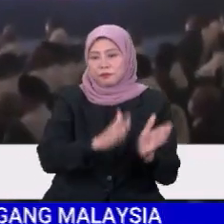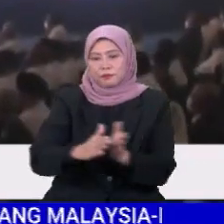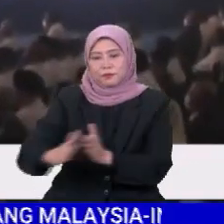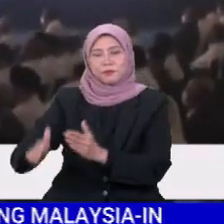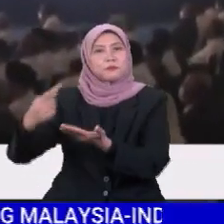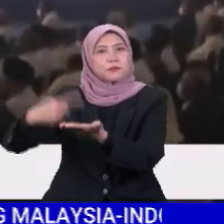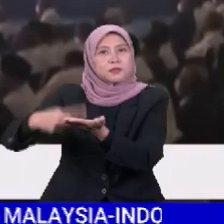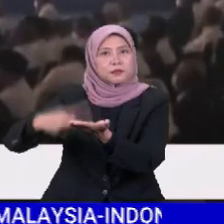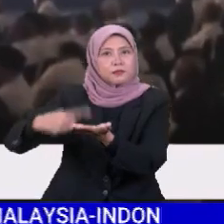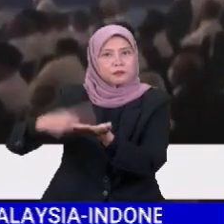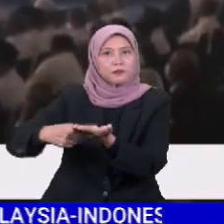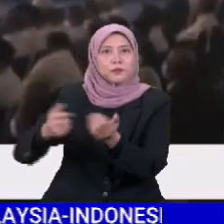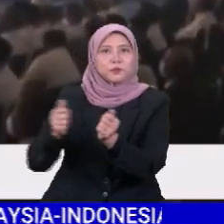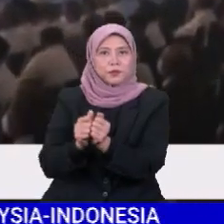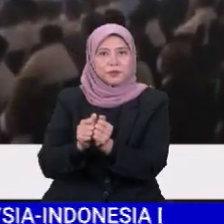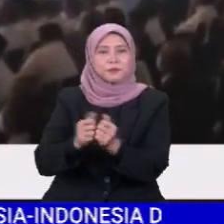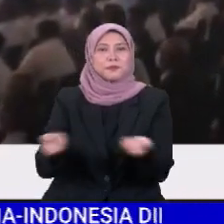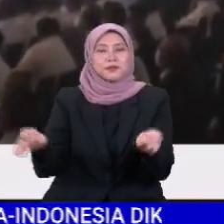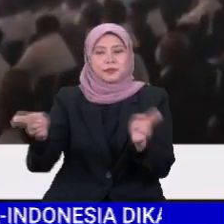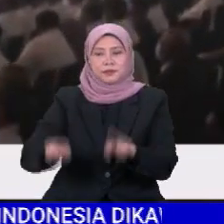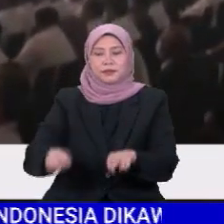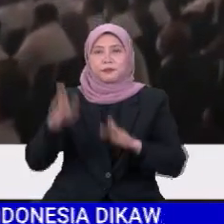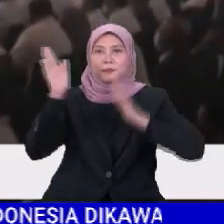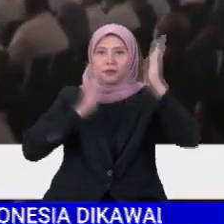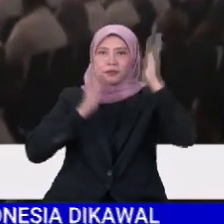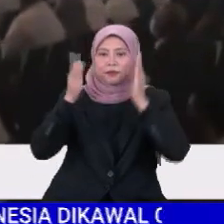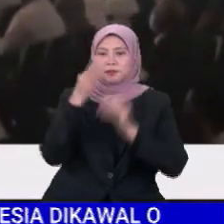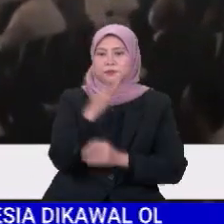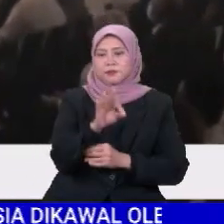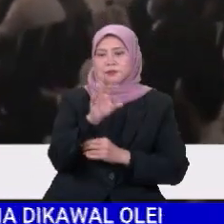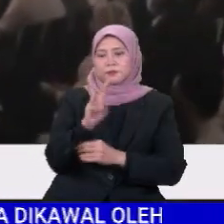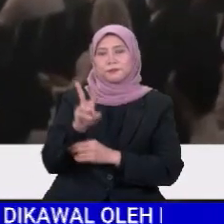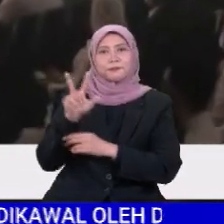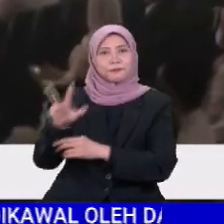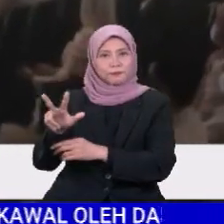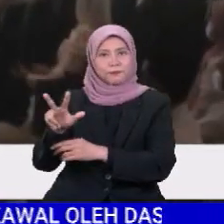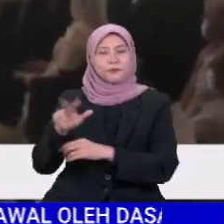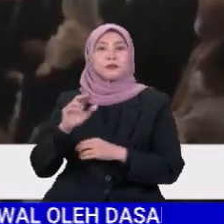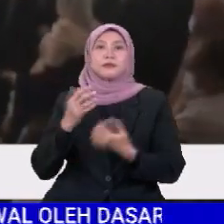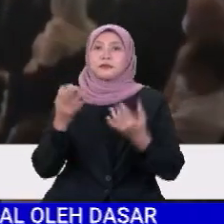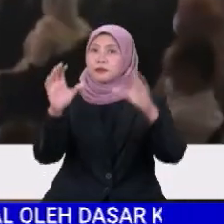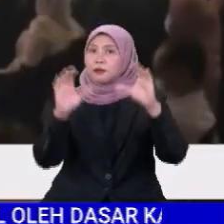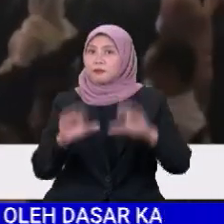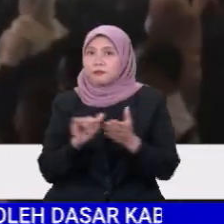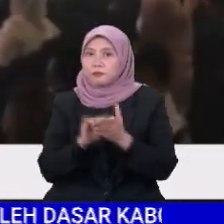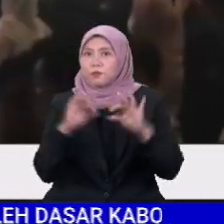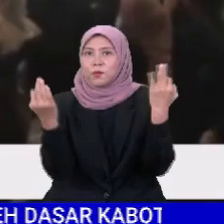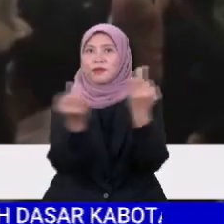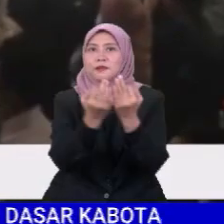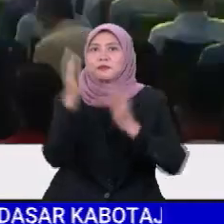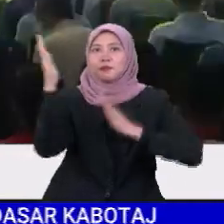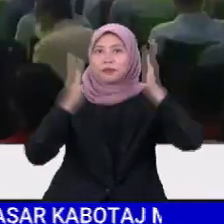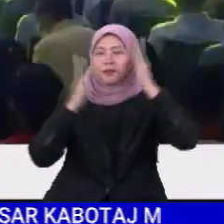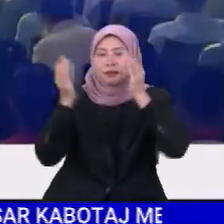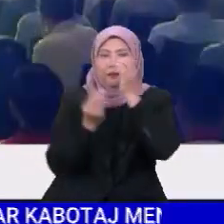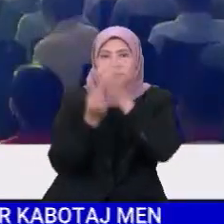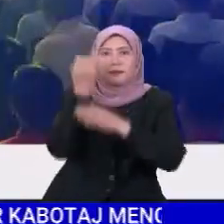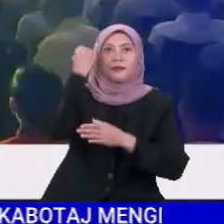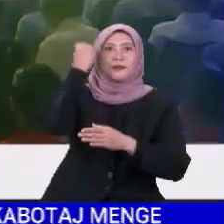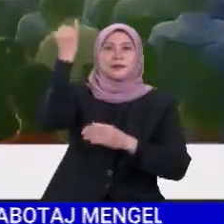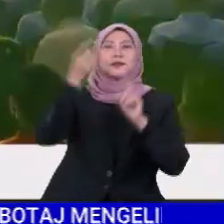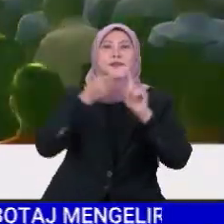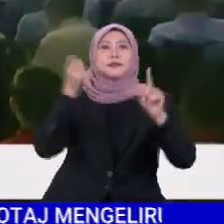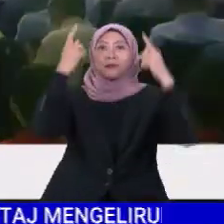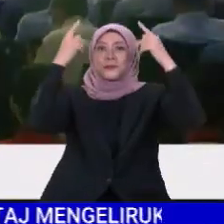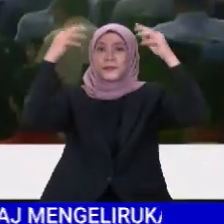siri rundingan berkaitan perjanjian Malaysia 1963 melalui pendekatan keluarga Malaysia yang diilham oleh Perdana